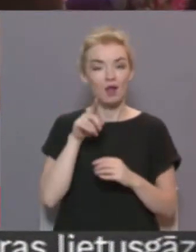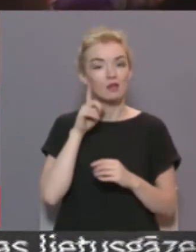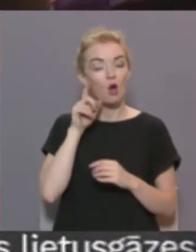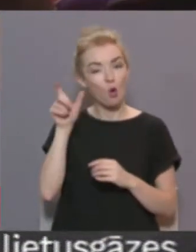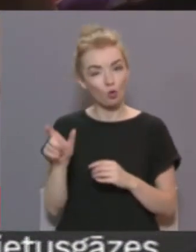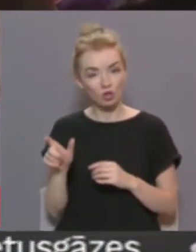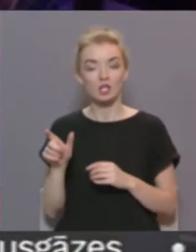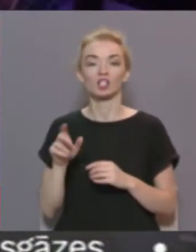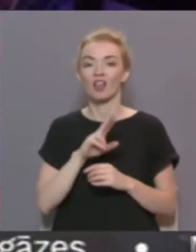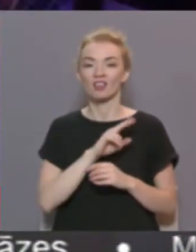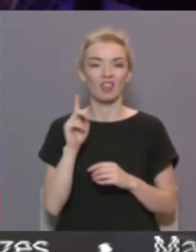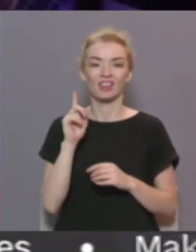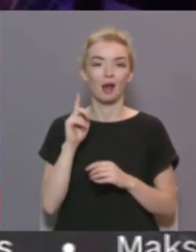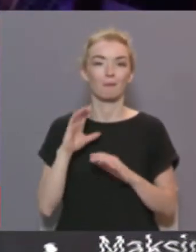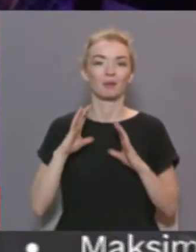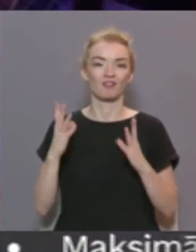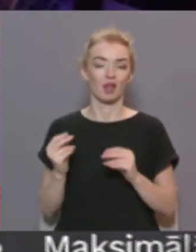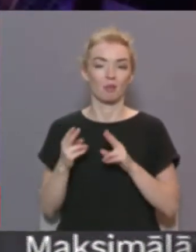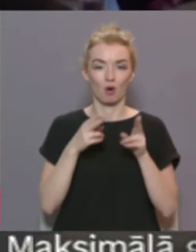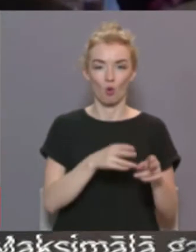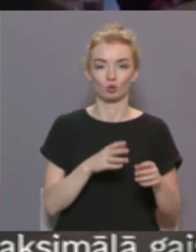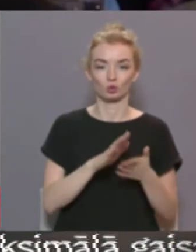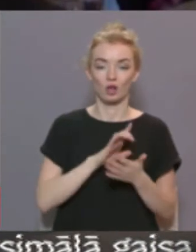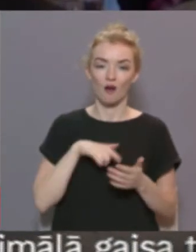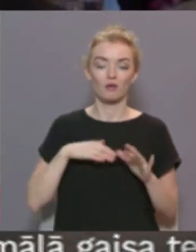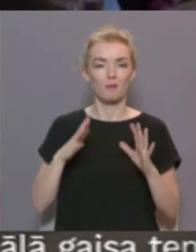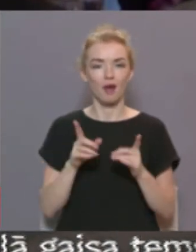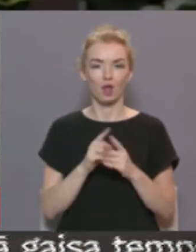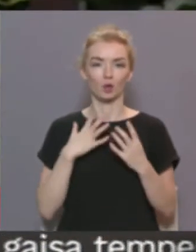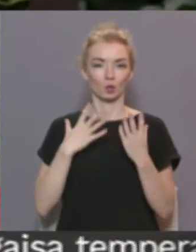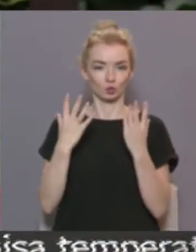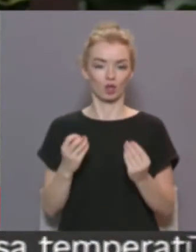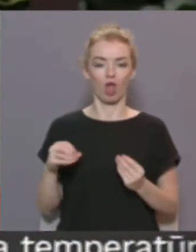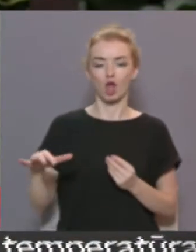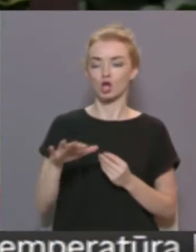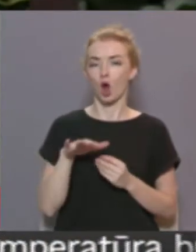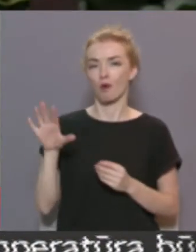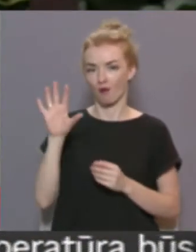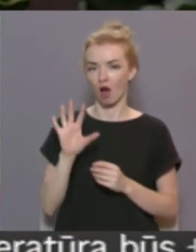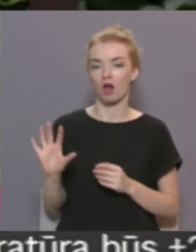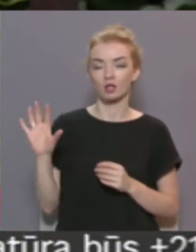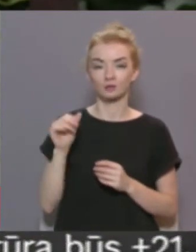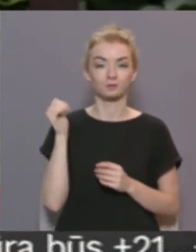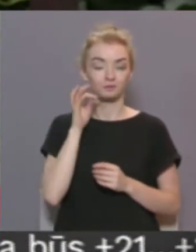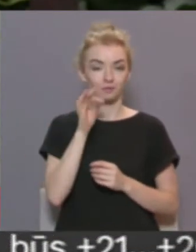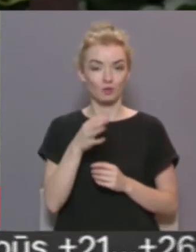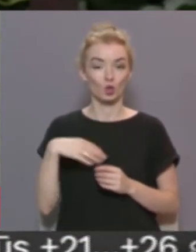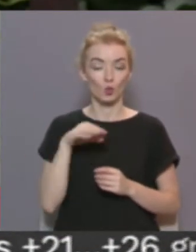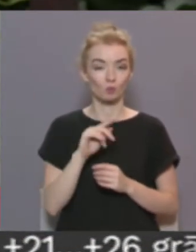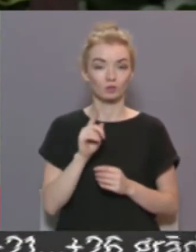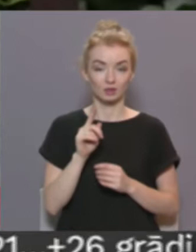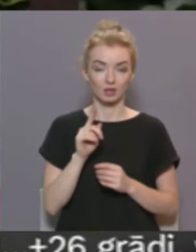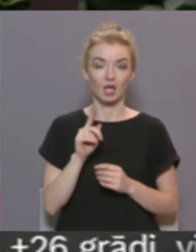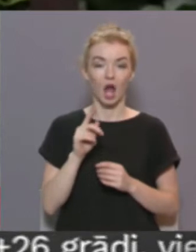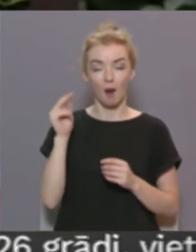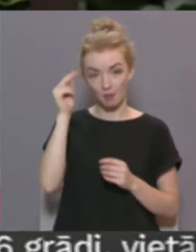brīvdienas laukos pie vecmāmiņas, bet uzsvērtu arī kā mūsdienīgu eiropeisku valsti. Mēs esam ieviesuši bērniem apmācības